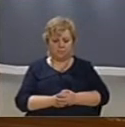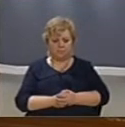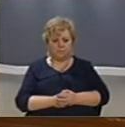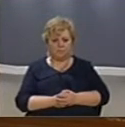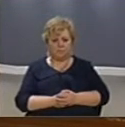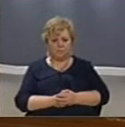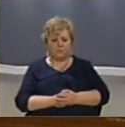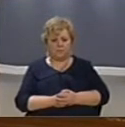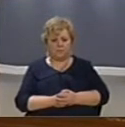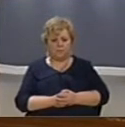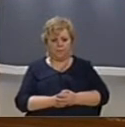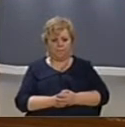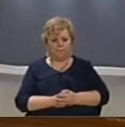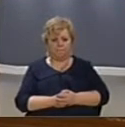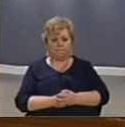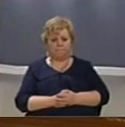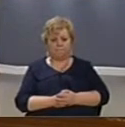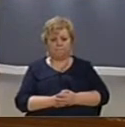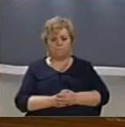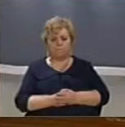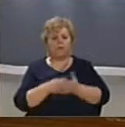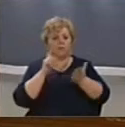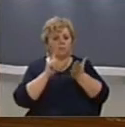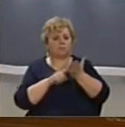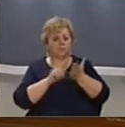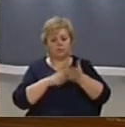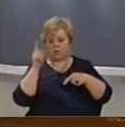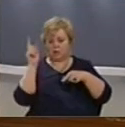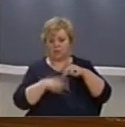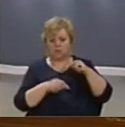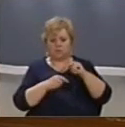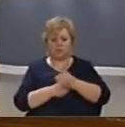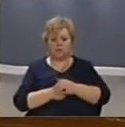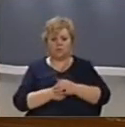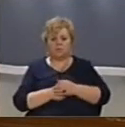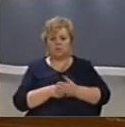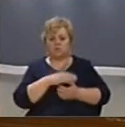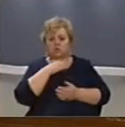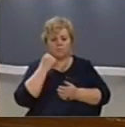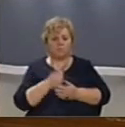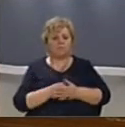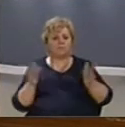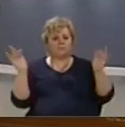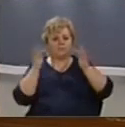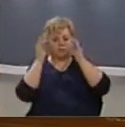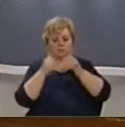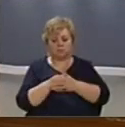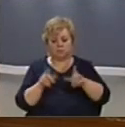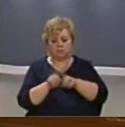Reagimi i të punësuar në përmes sindikatës që ngres zërin dhe është shumë kritik për trajtimin e